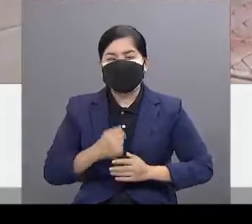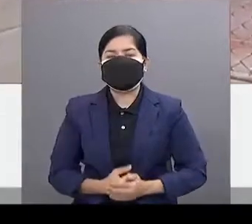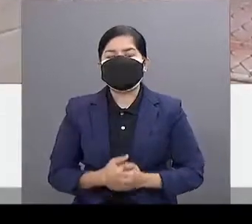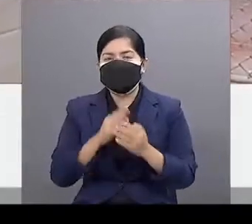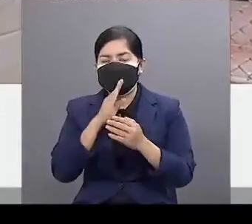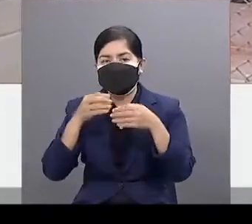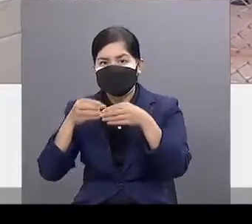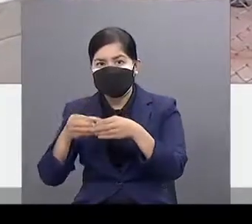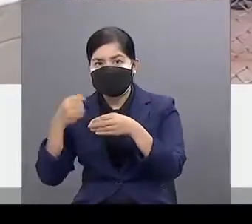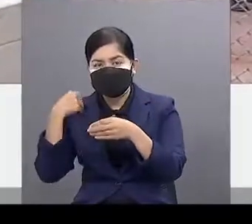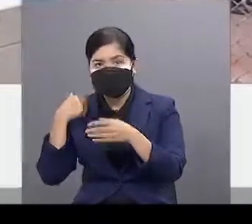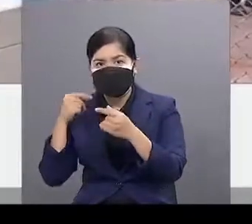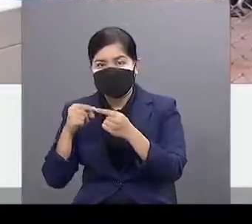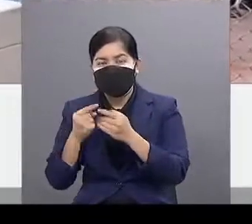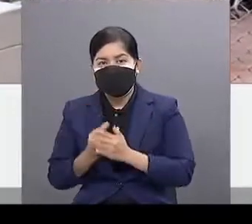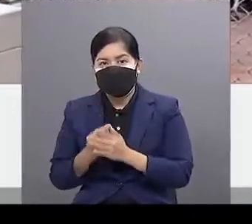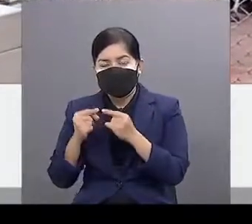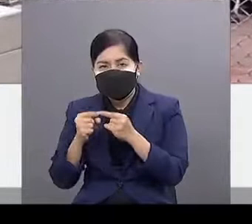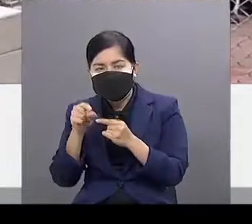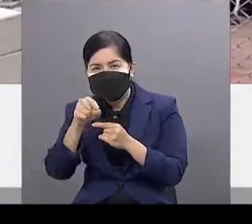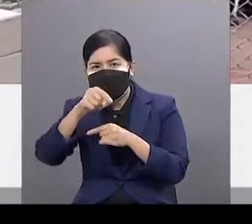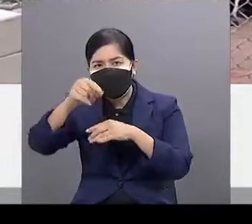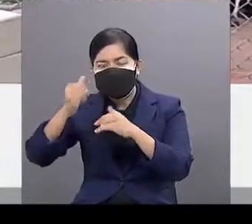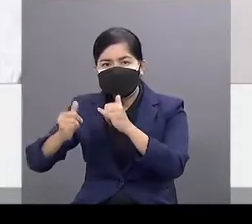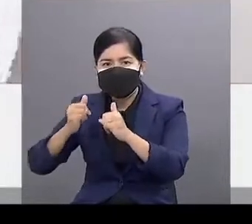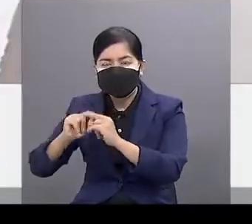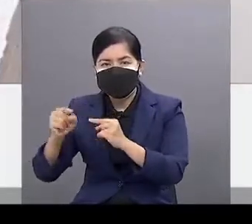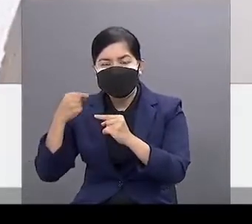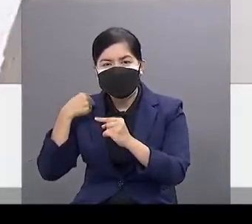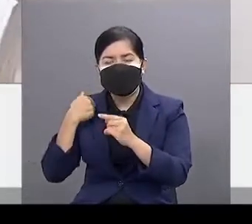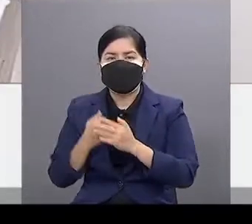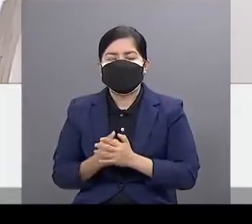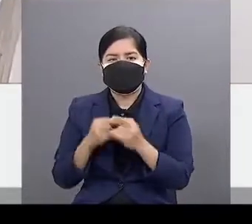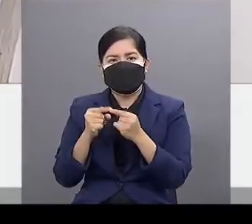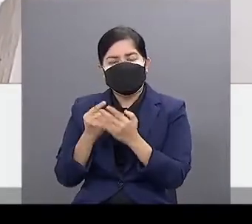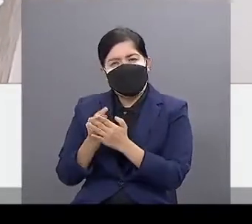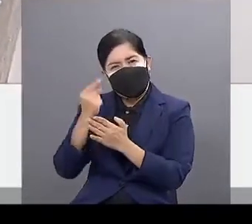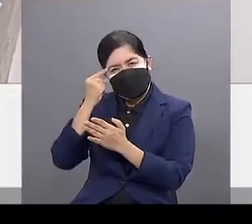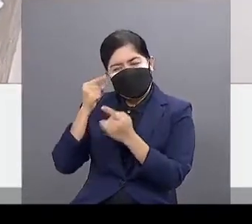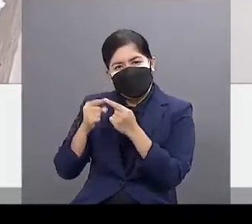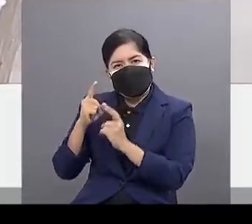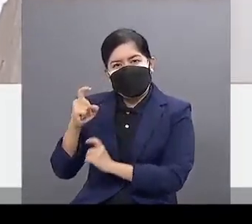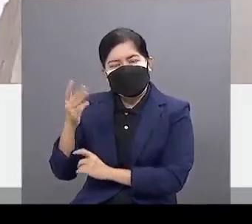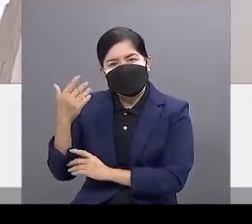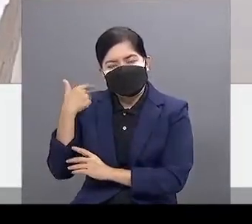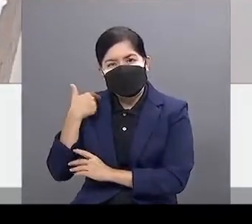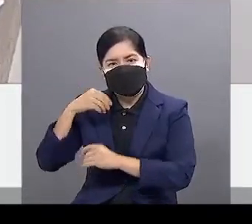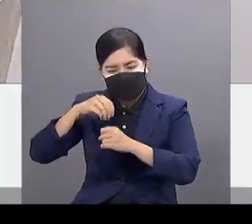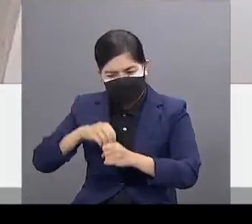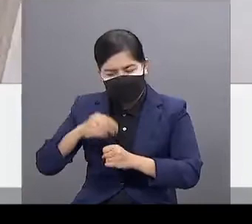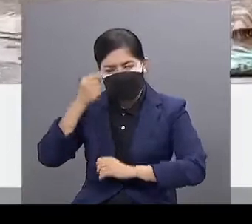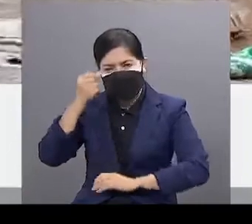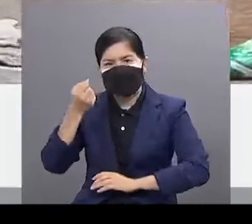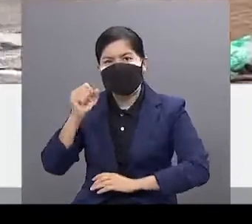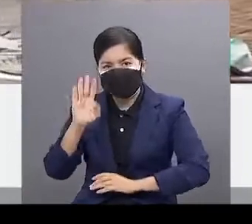คำสั่งของเจ้าพนักงานควบคุมโรคติดต่ออย่างเคร่งครัดพ่อมดการทำกิจกรรมรวมกลุ่มต่างๆเช่นการจัดตลาดนัดร้าน